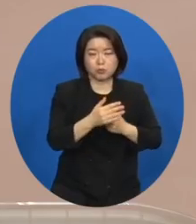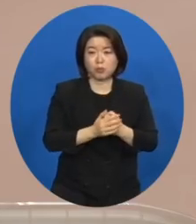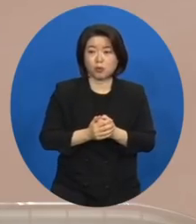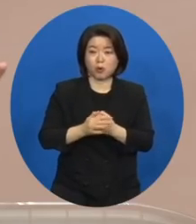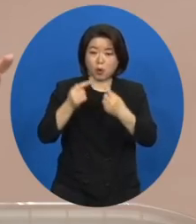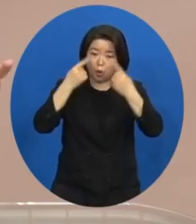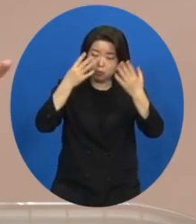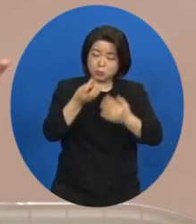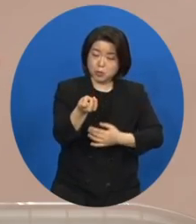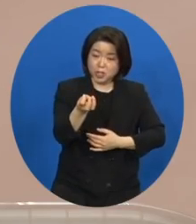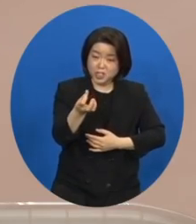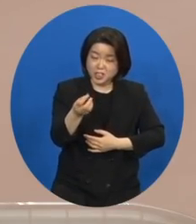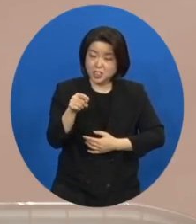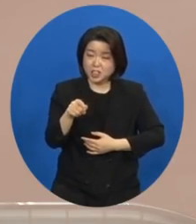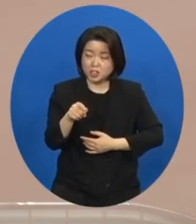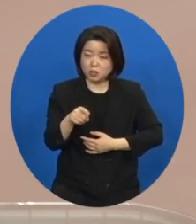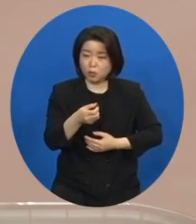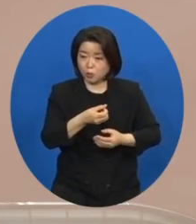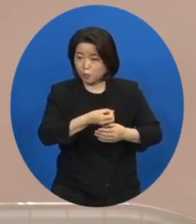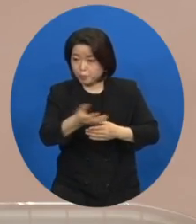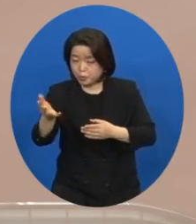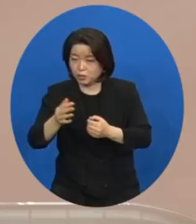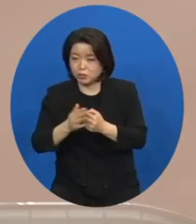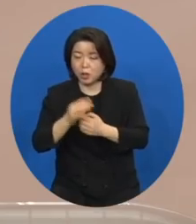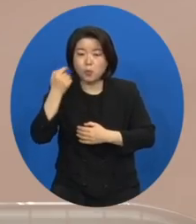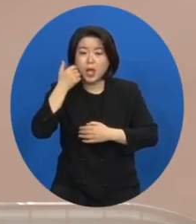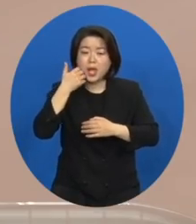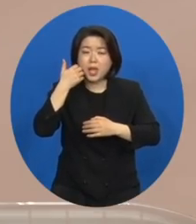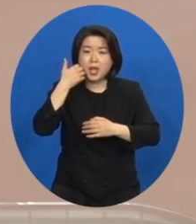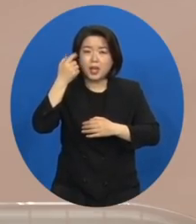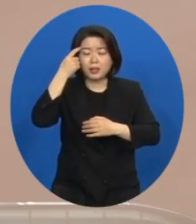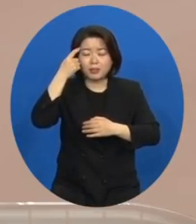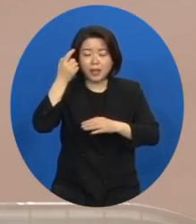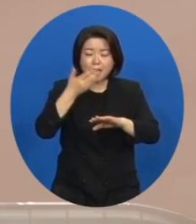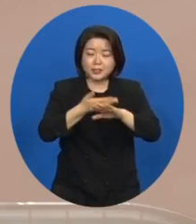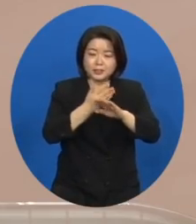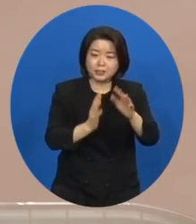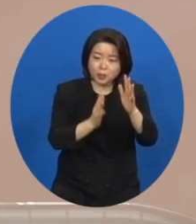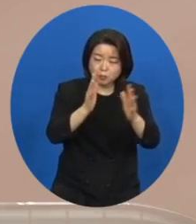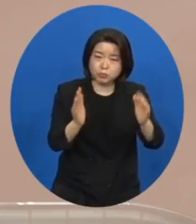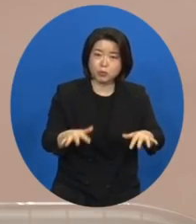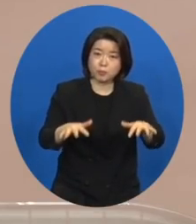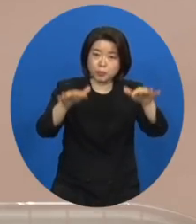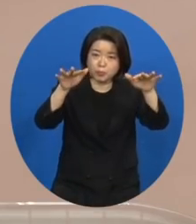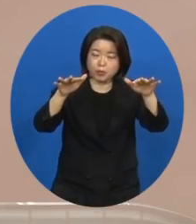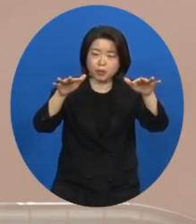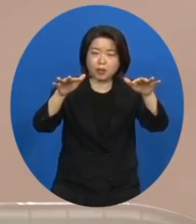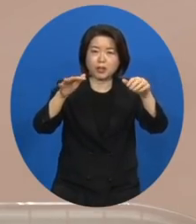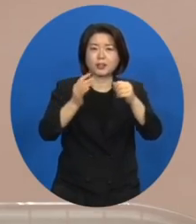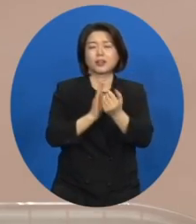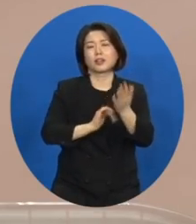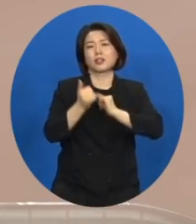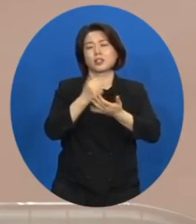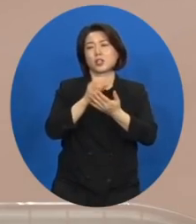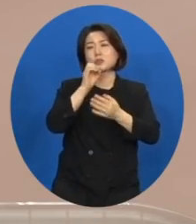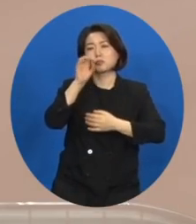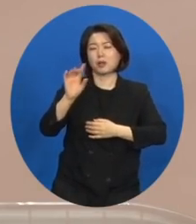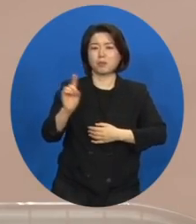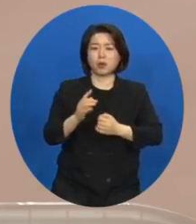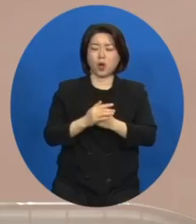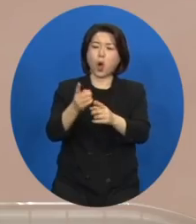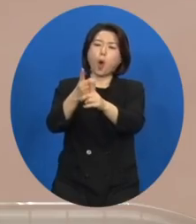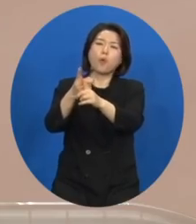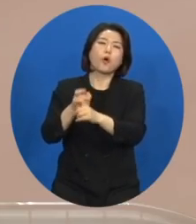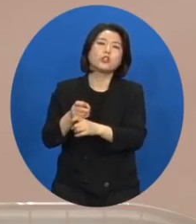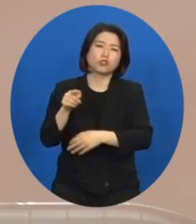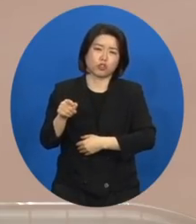왜 가라지가 남 잡초가 잘 합니까 그 역시 멀어 같습니까 원수가 그리 하였구나 원수가 그 밤